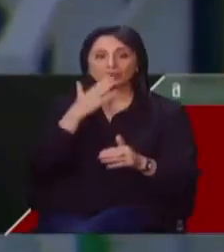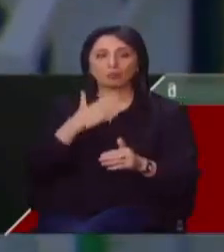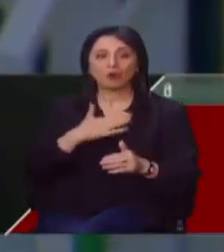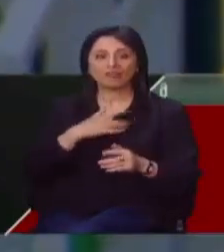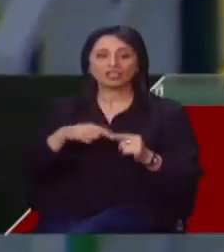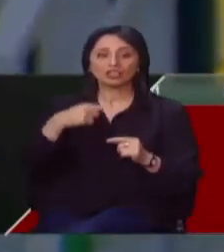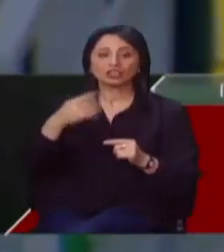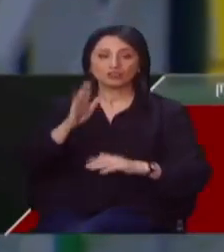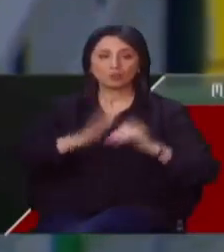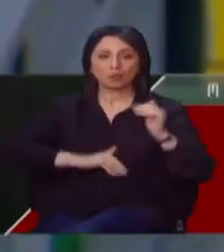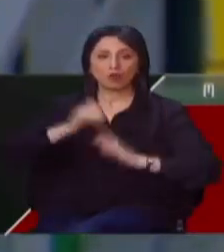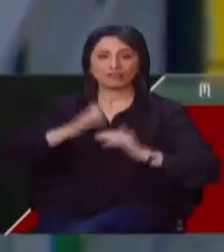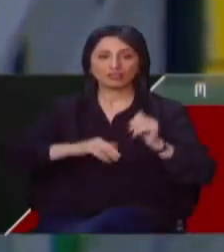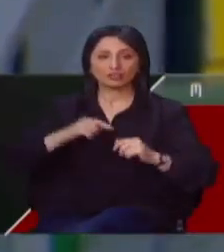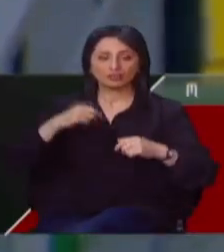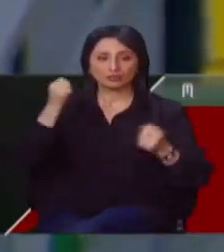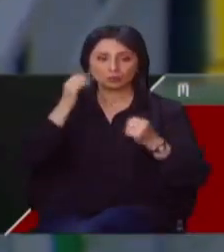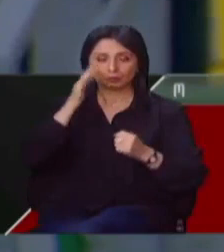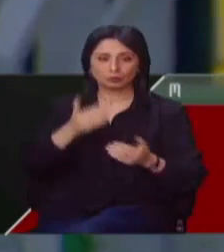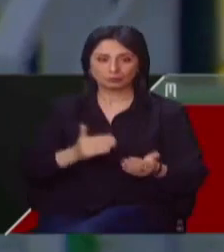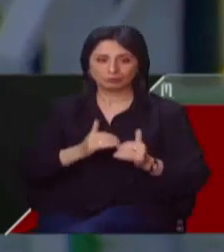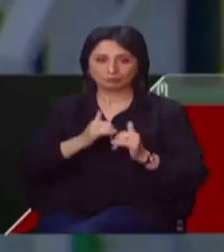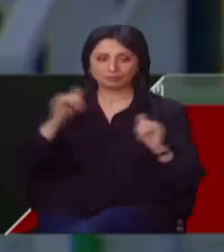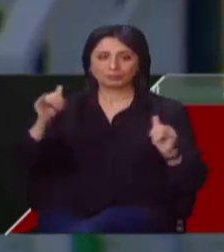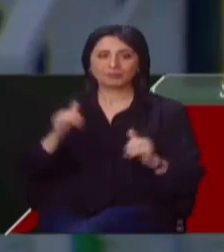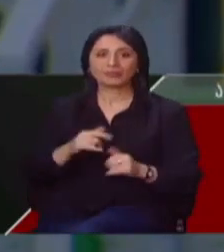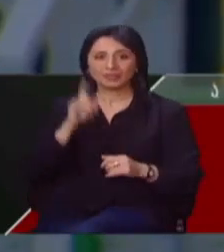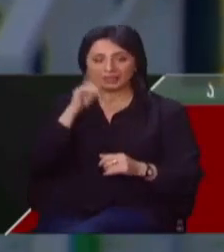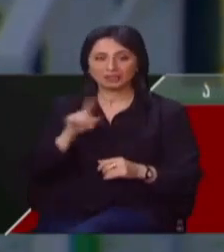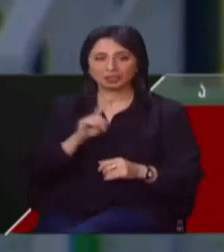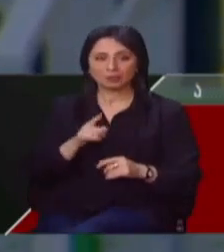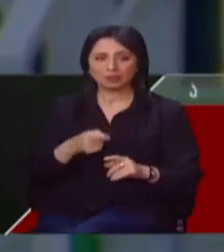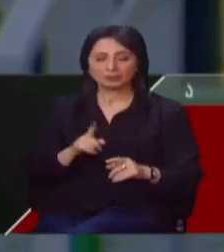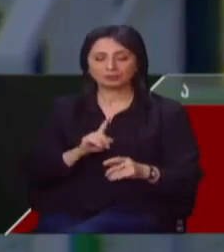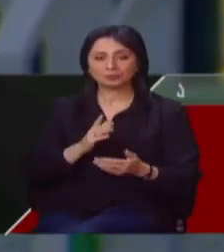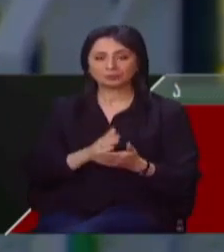და შემდგომში უკვე პროფესიონალ სპორტსმენ შეუწყობს ხელს. მოგეხსენებათ, რომ